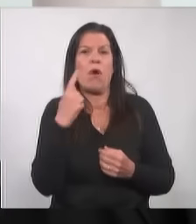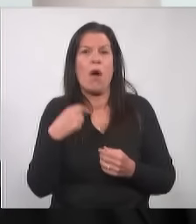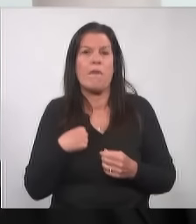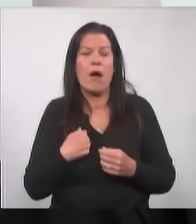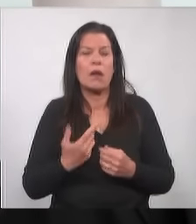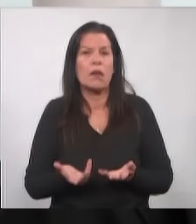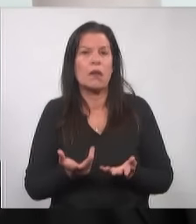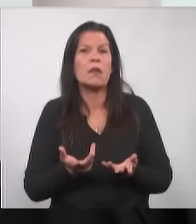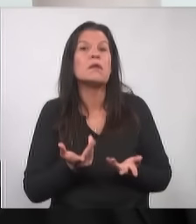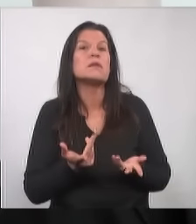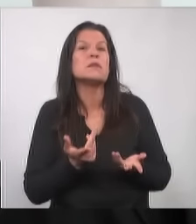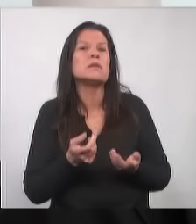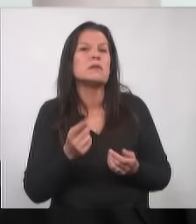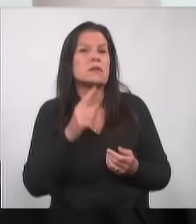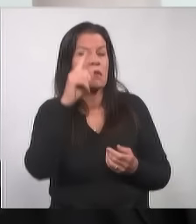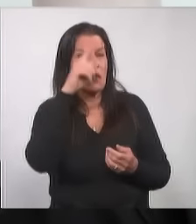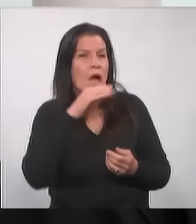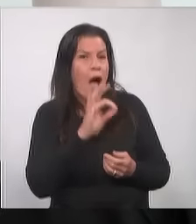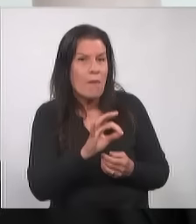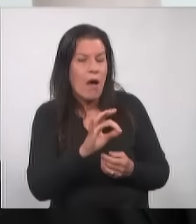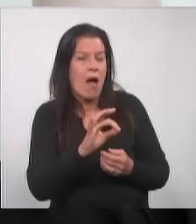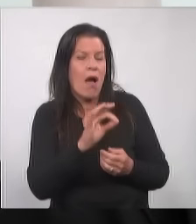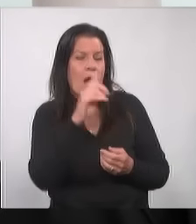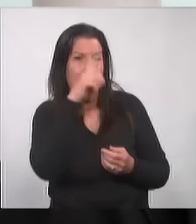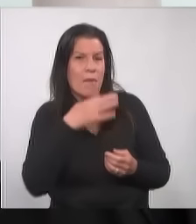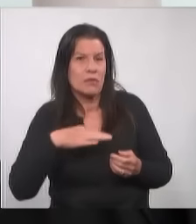ארבע אנשים שהיו איתו בצוות קיבל טיל של RPG,